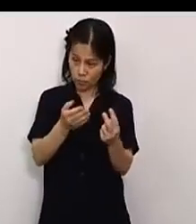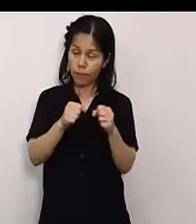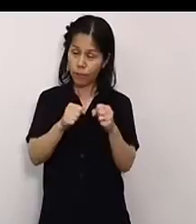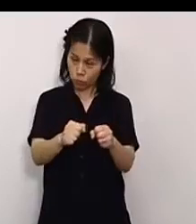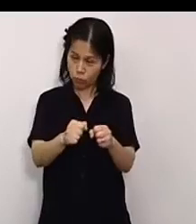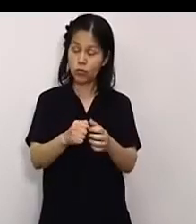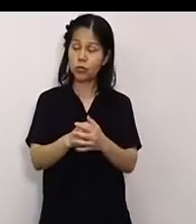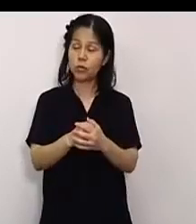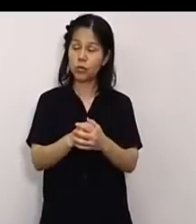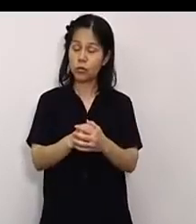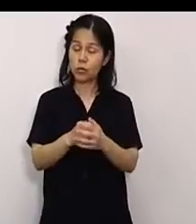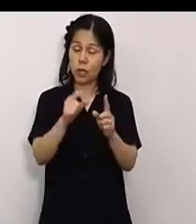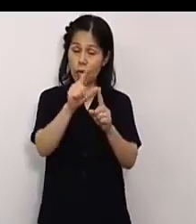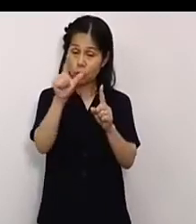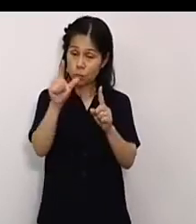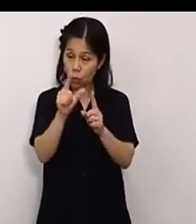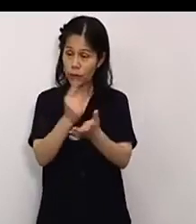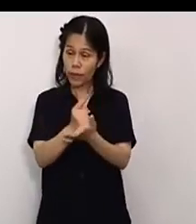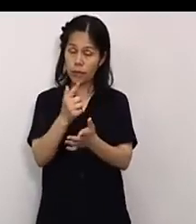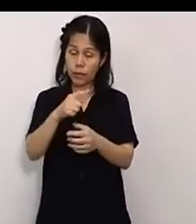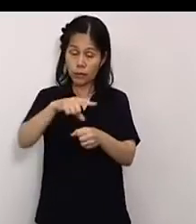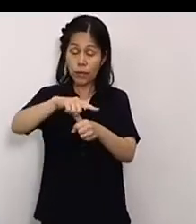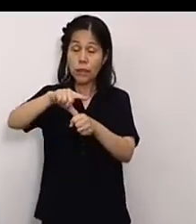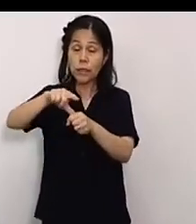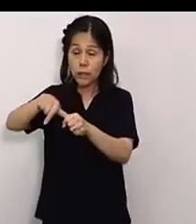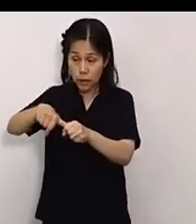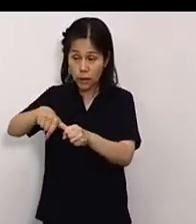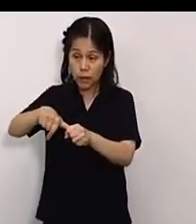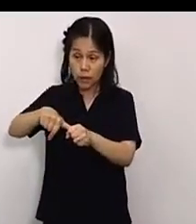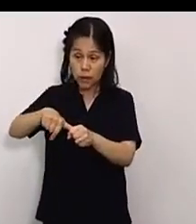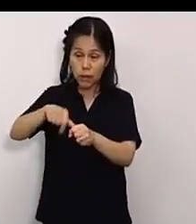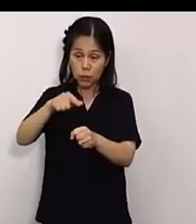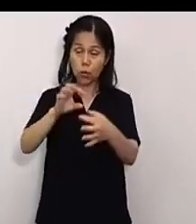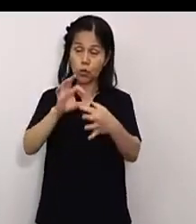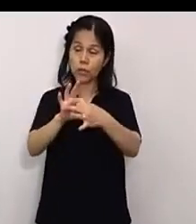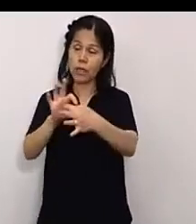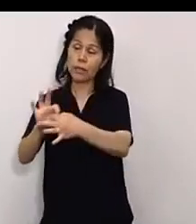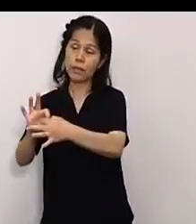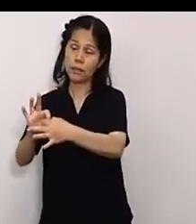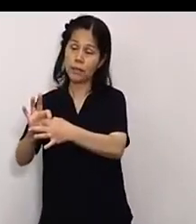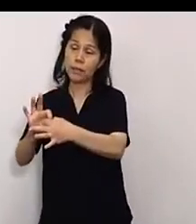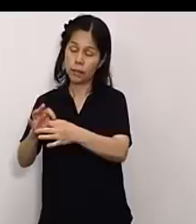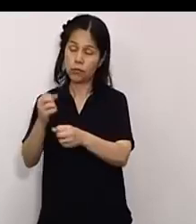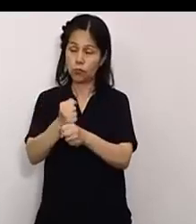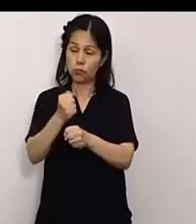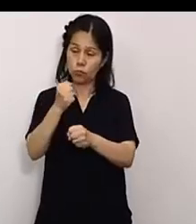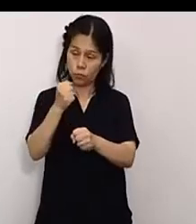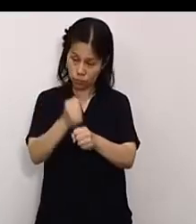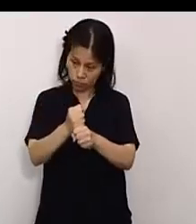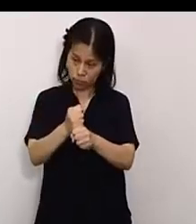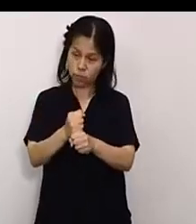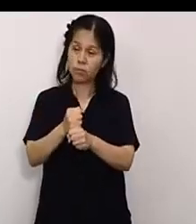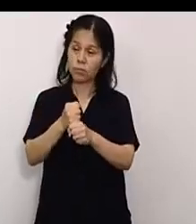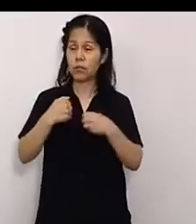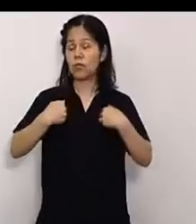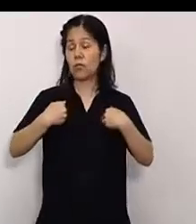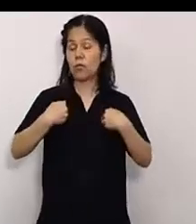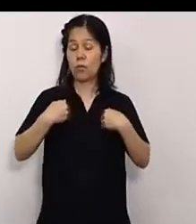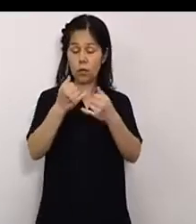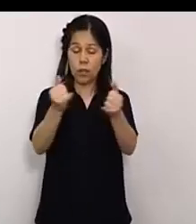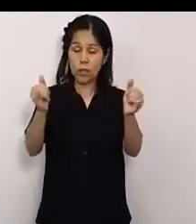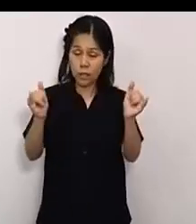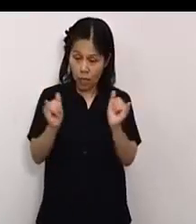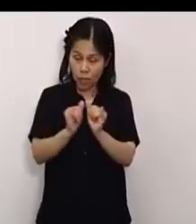ってるNPO だけじゃなくて、地域がやっぱりのつながりをずっと作っていって、地域全体、社